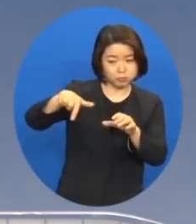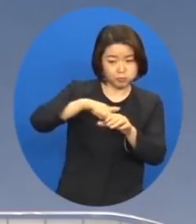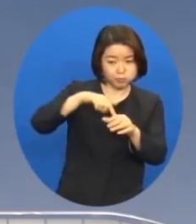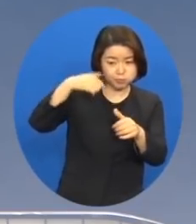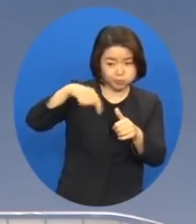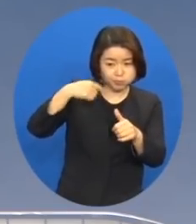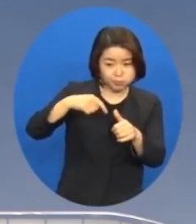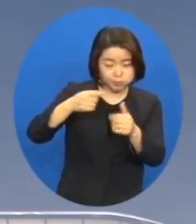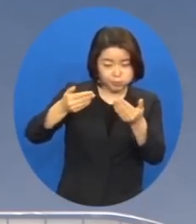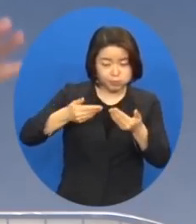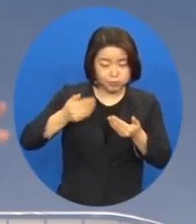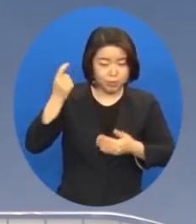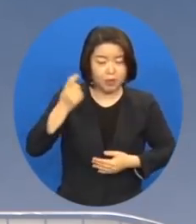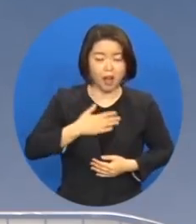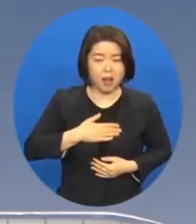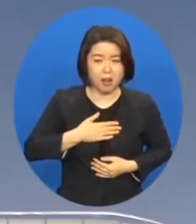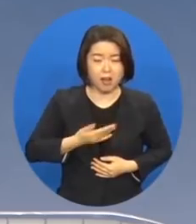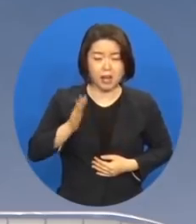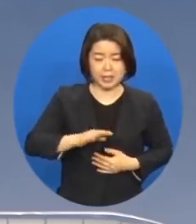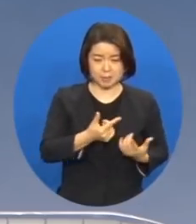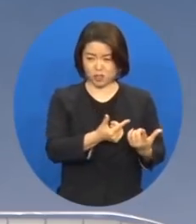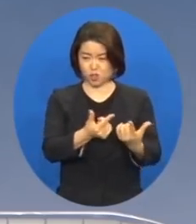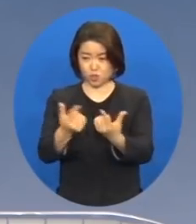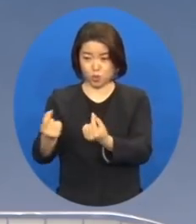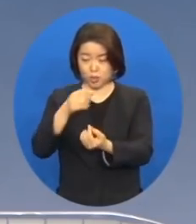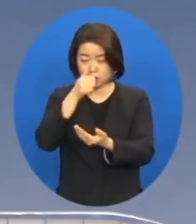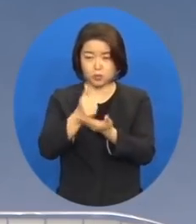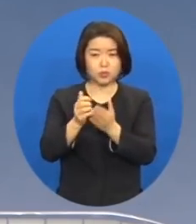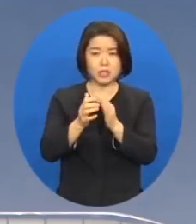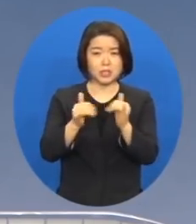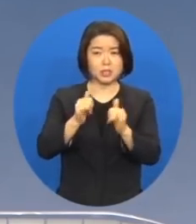그렇지만 사람이 다 똑같은 죄인이라고 생각할 수가 없었어요.